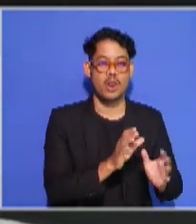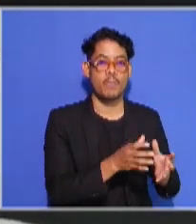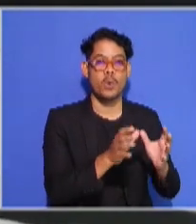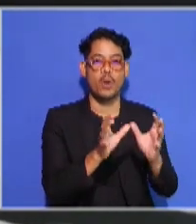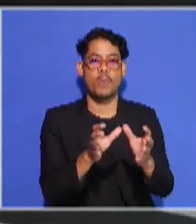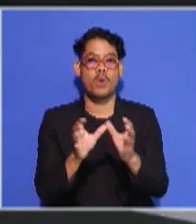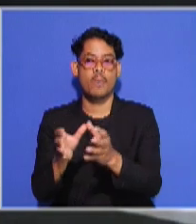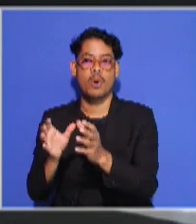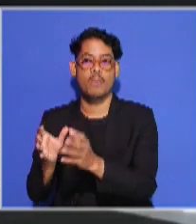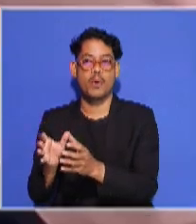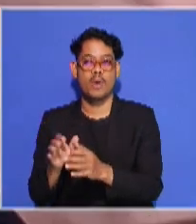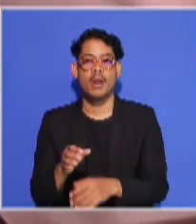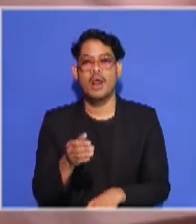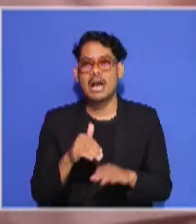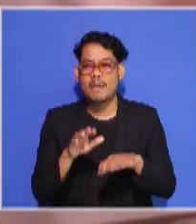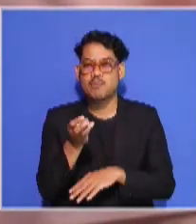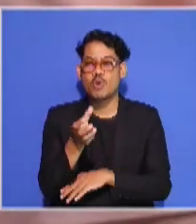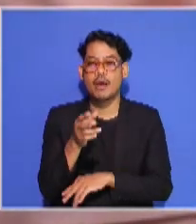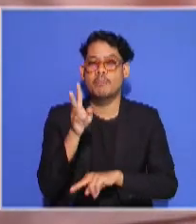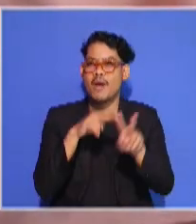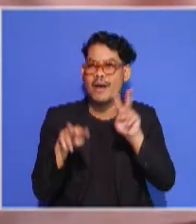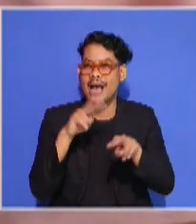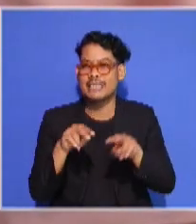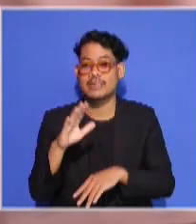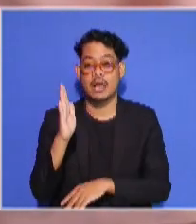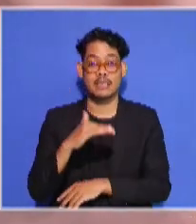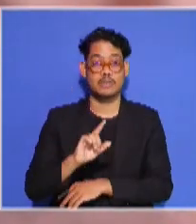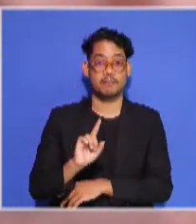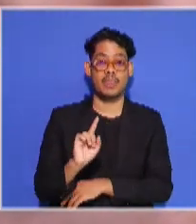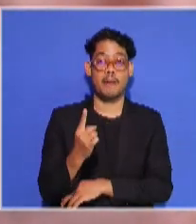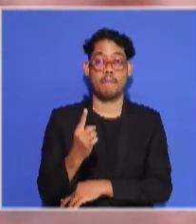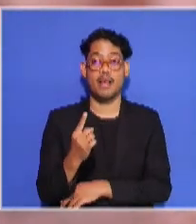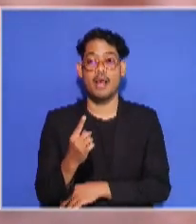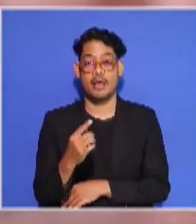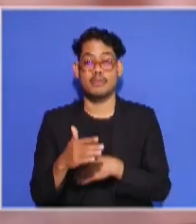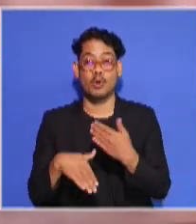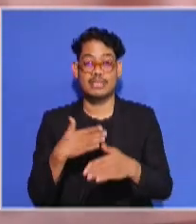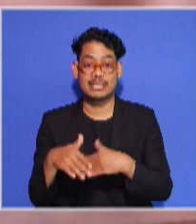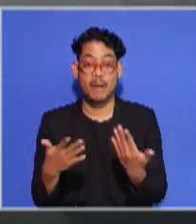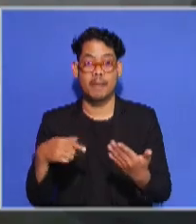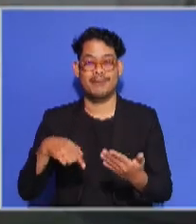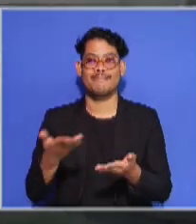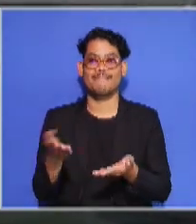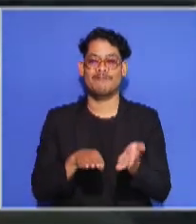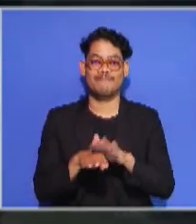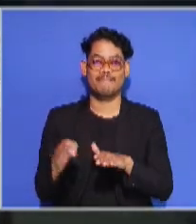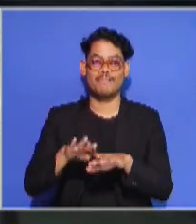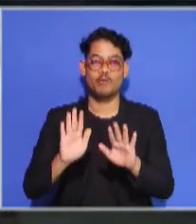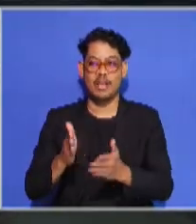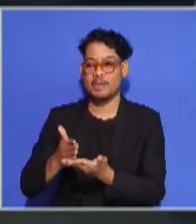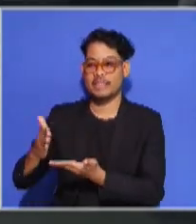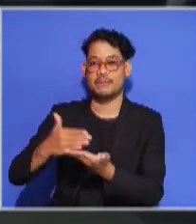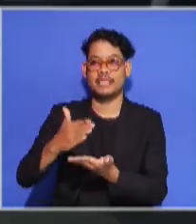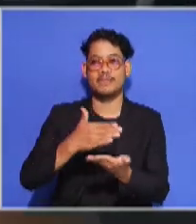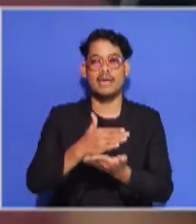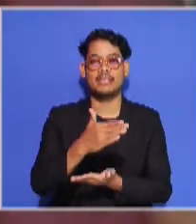juga mempermudah dalam pengawasan. Di hari pertama, proses sortir dan pelipatan surat suara Pilkada Bantul 2024 berjalan